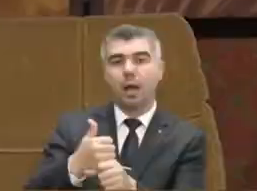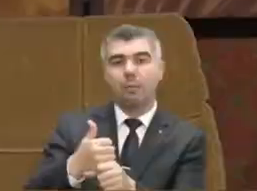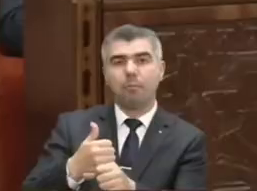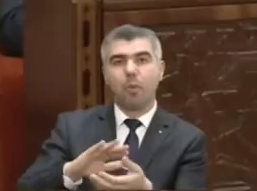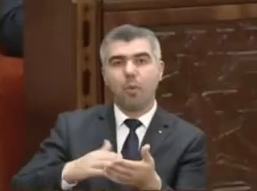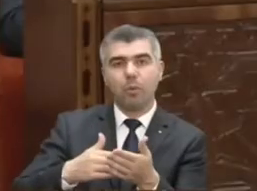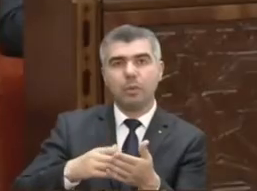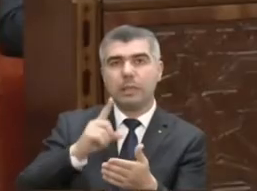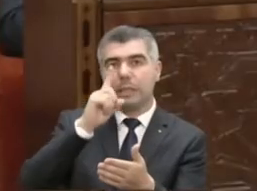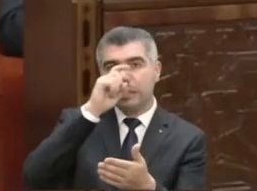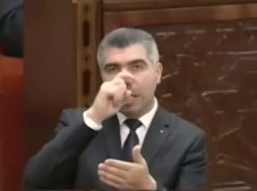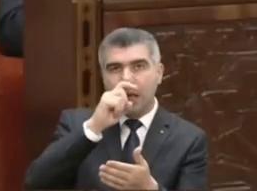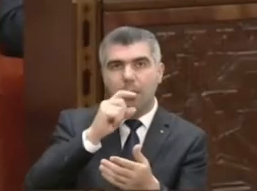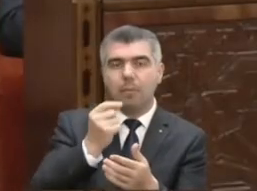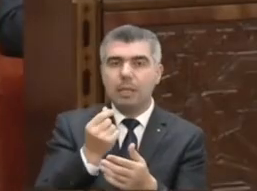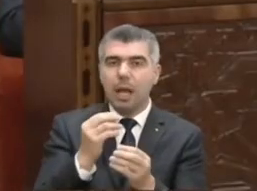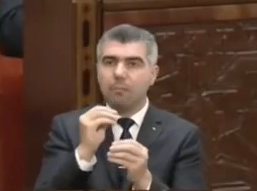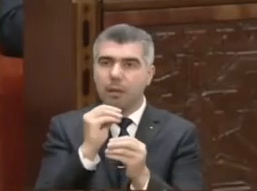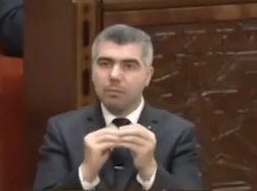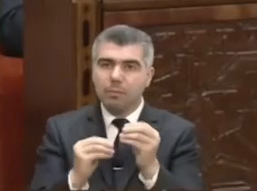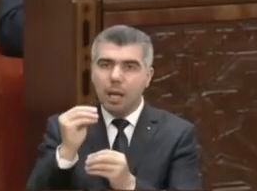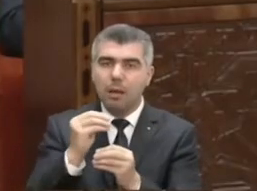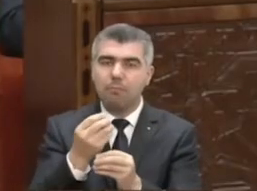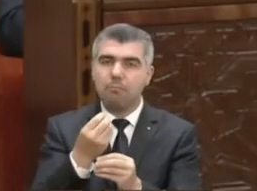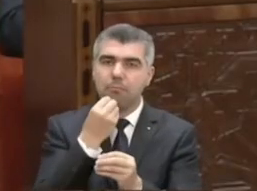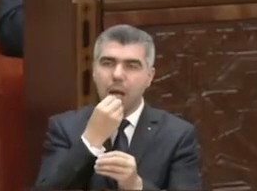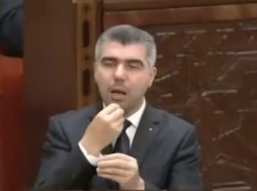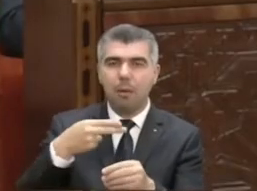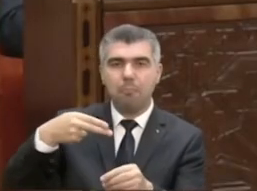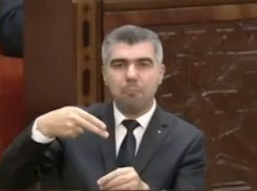الفلاح من الغلاء في البدور